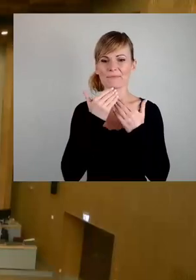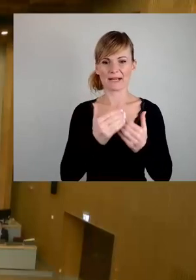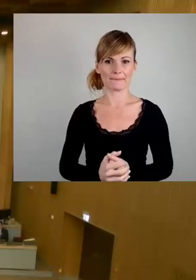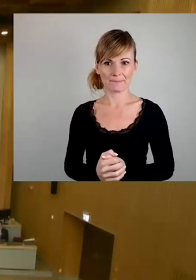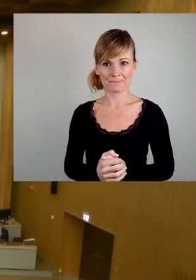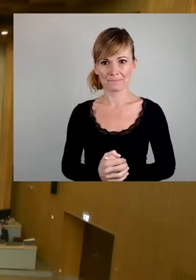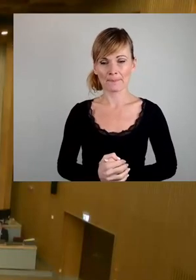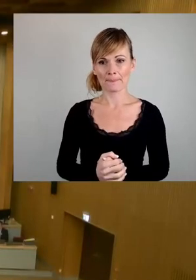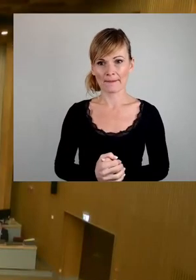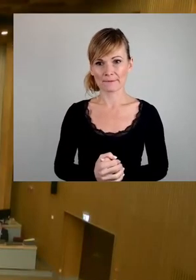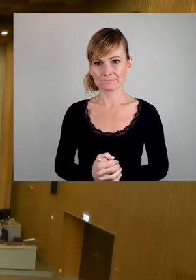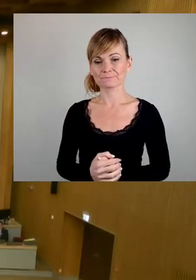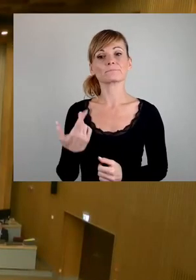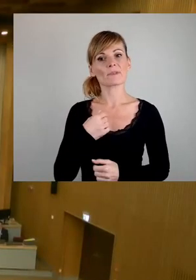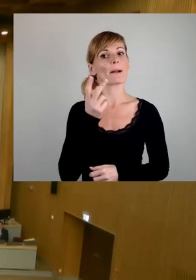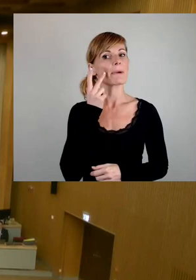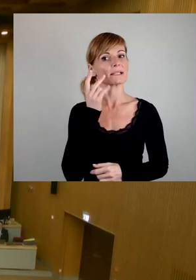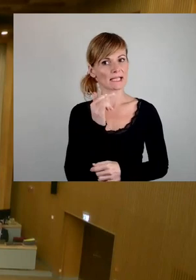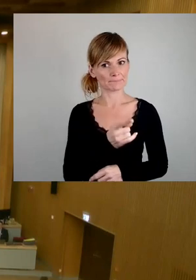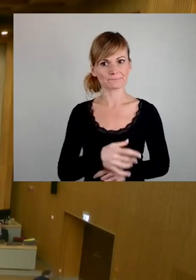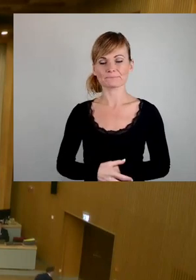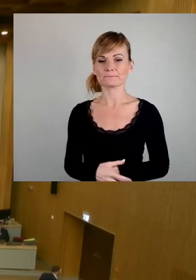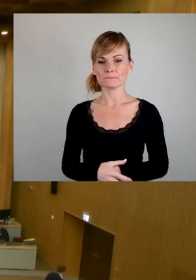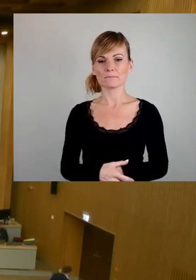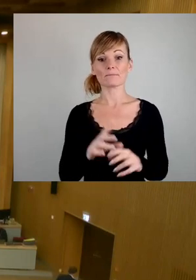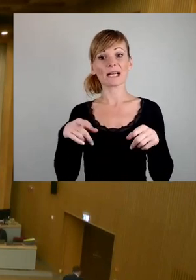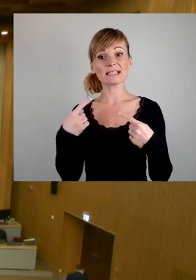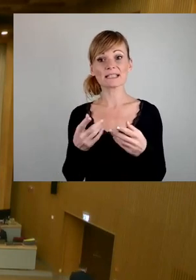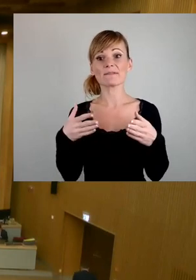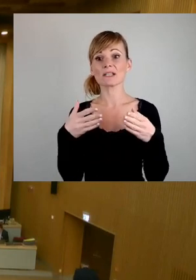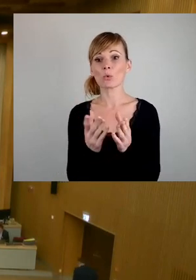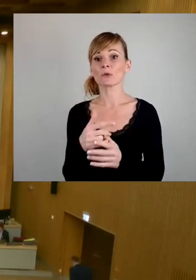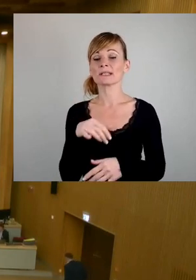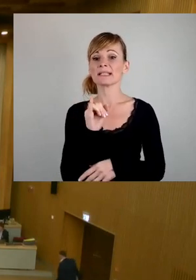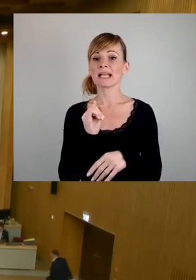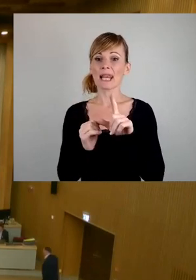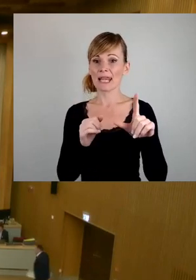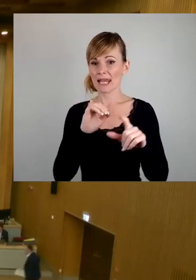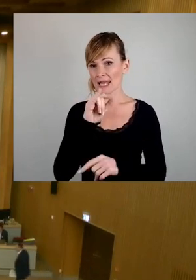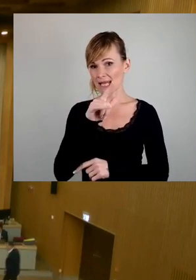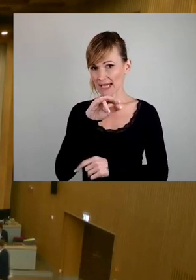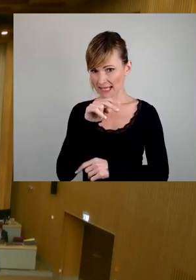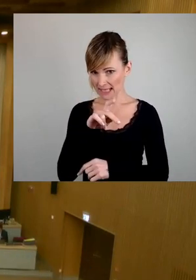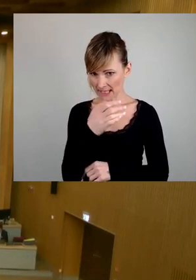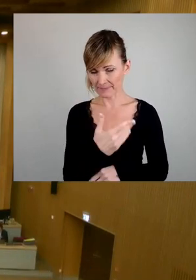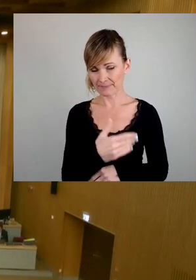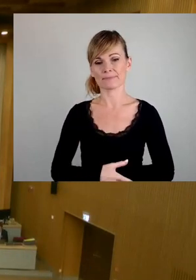Gut, werde ich beachten. So, wir kommen dann zur nächsten Fraktion, Fraktion Die Linke. Herr Scheubach, bitte schön.